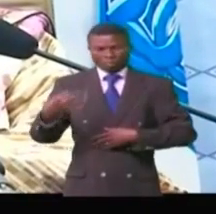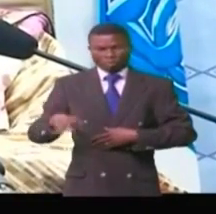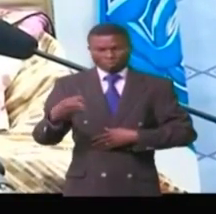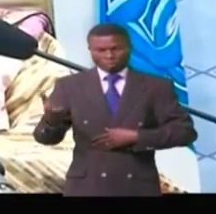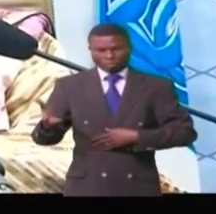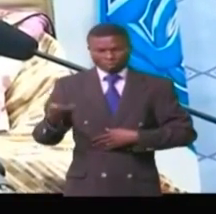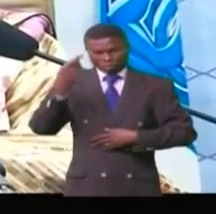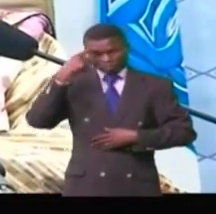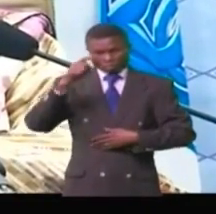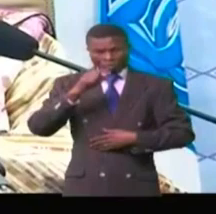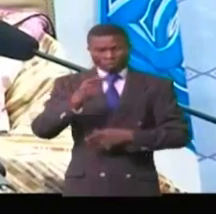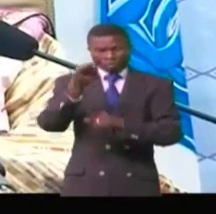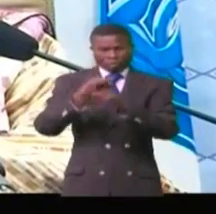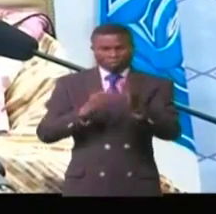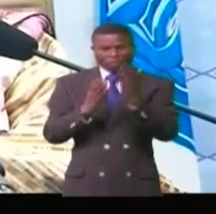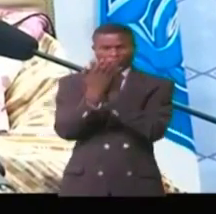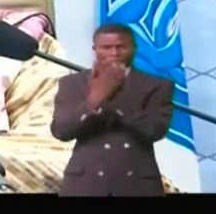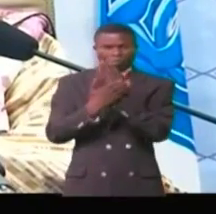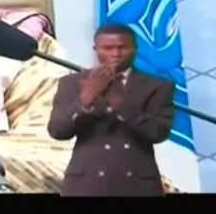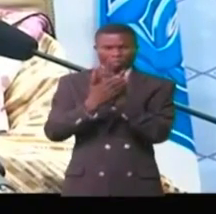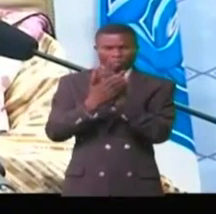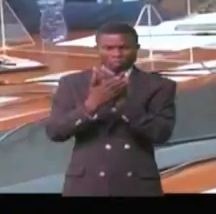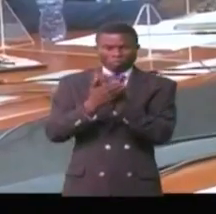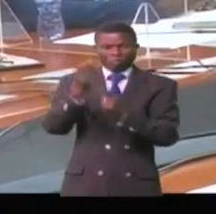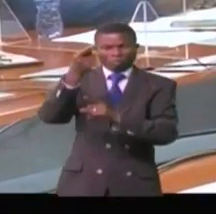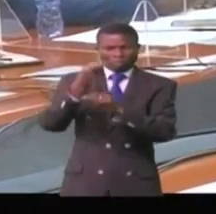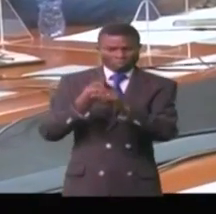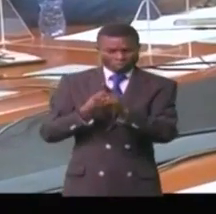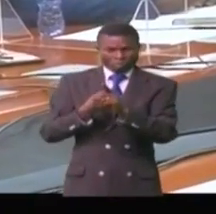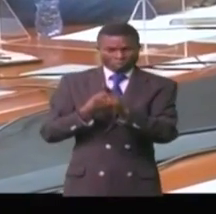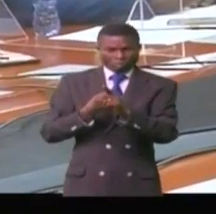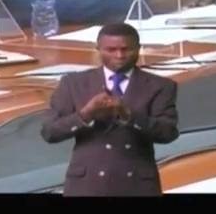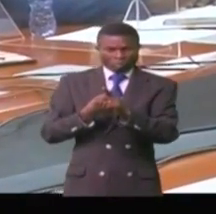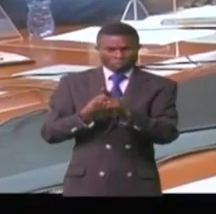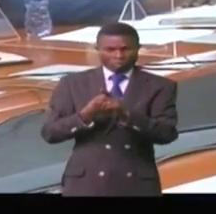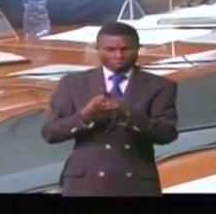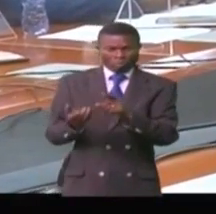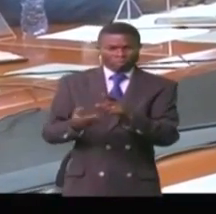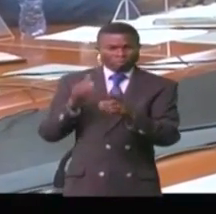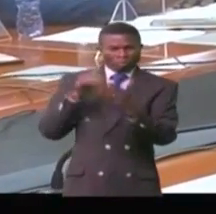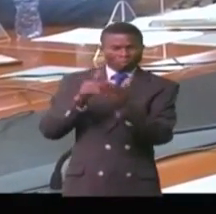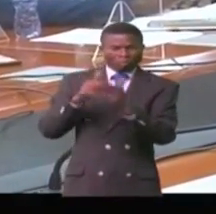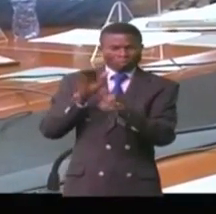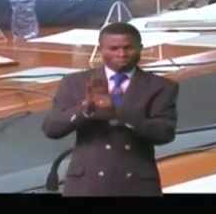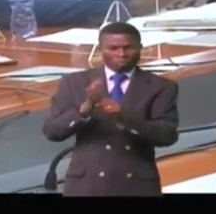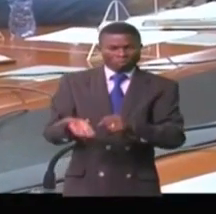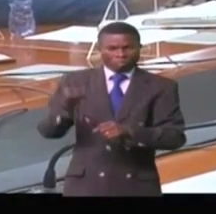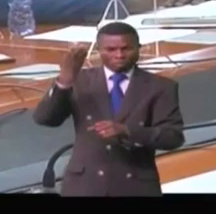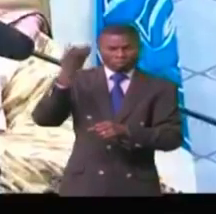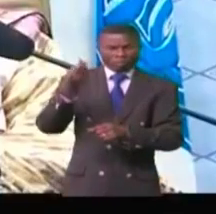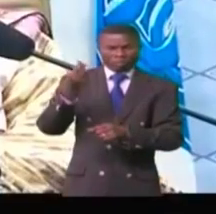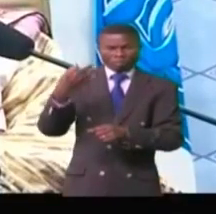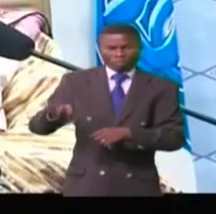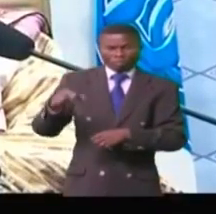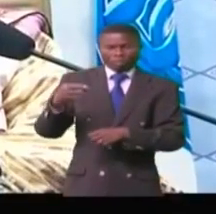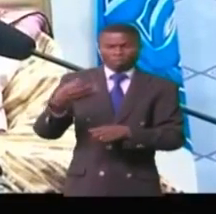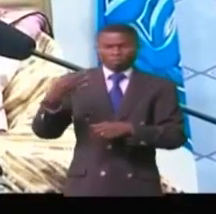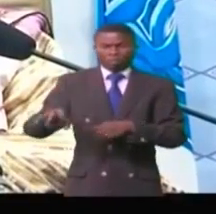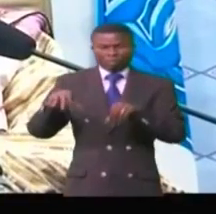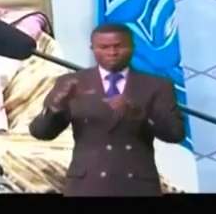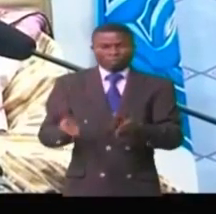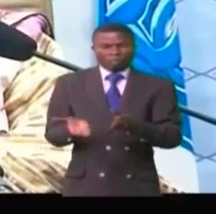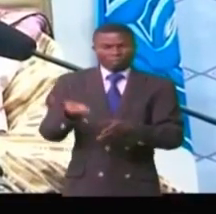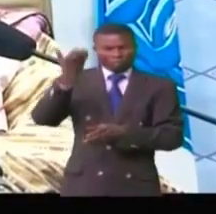rapport au mois de juillet, qui était un mois de forte pression, où l'inflation au niveau